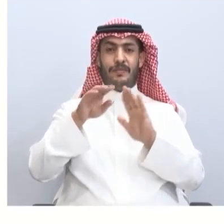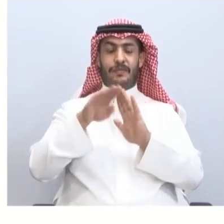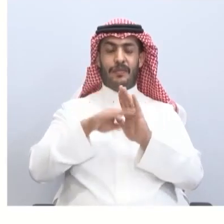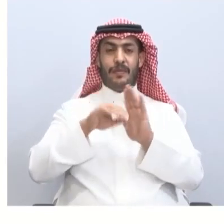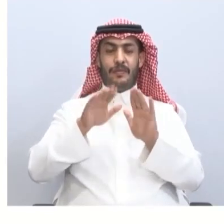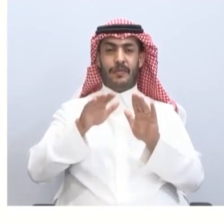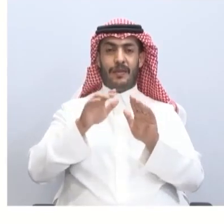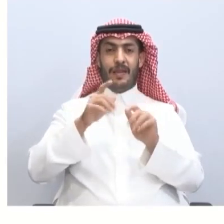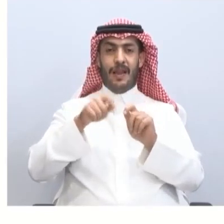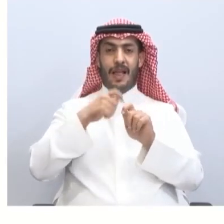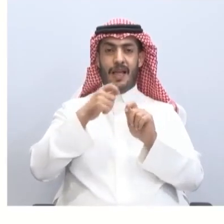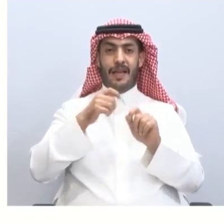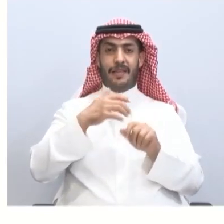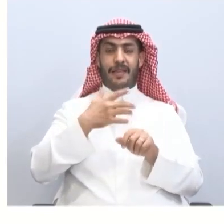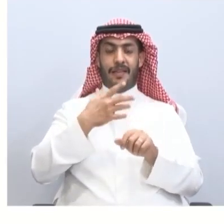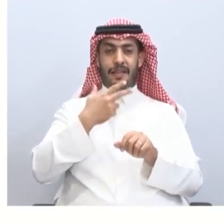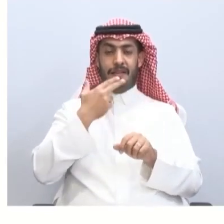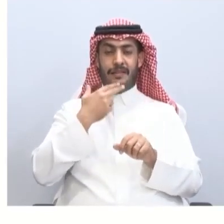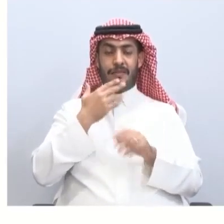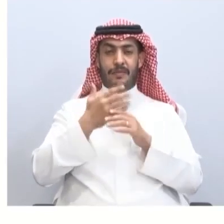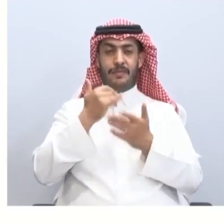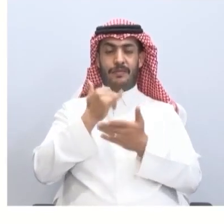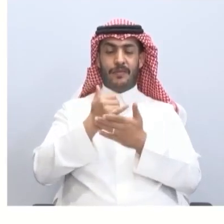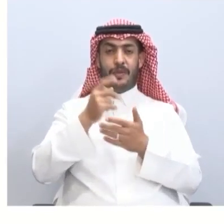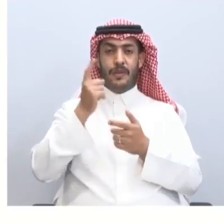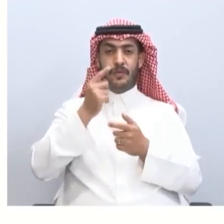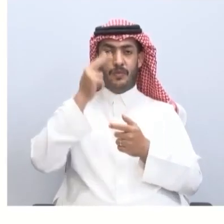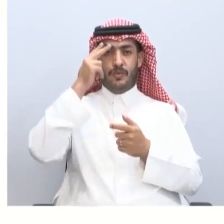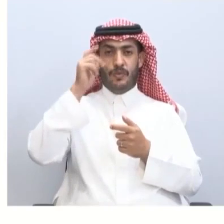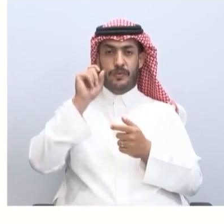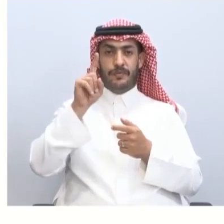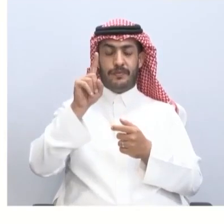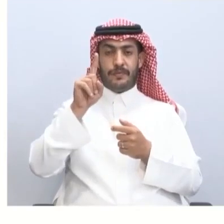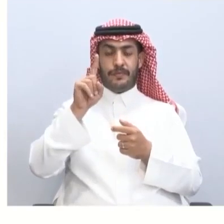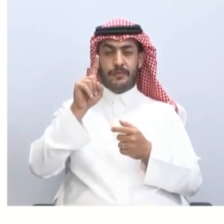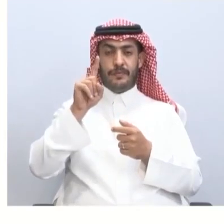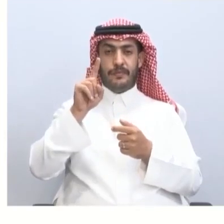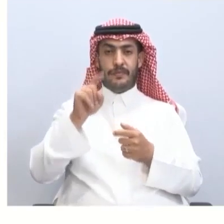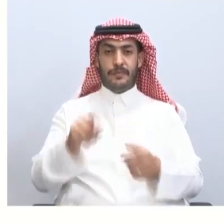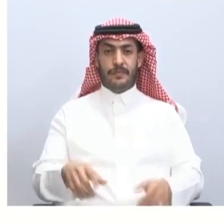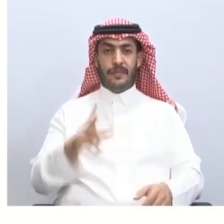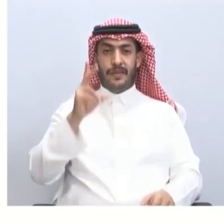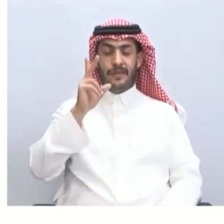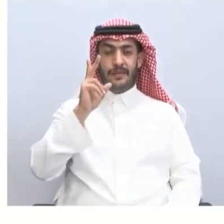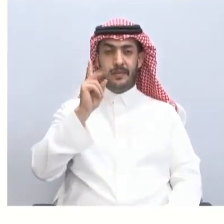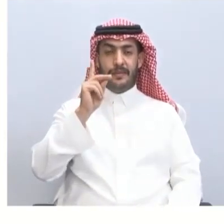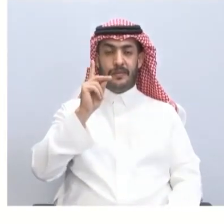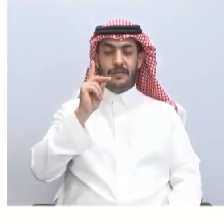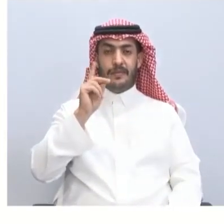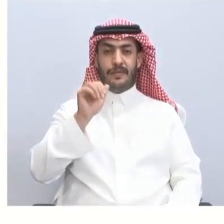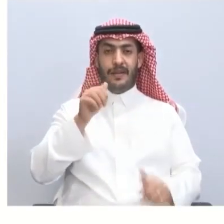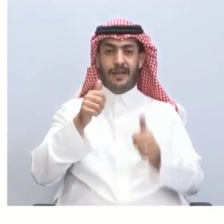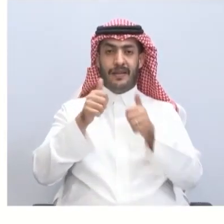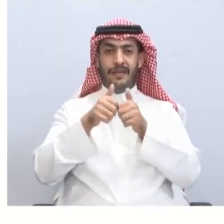بوجود العقيده الصافيه من حكام الدوله السعوديه الاولى ثانيا تمسك